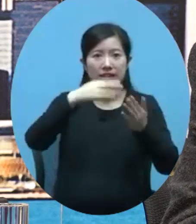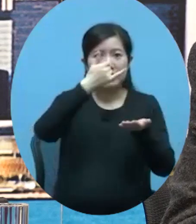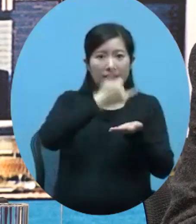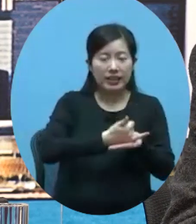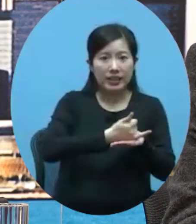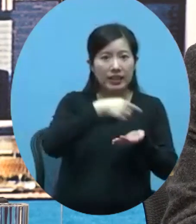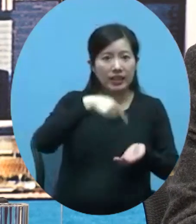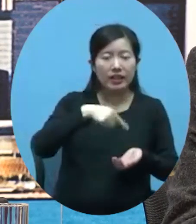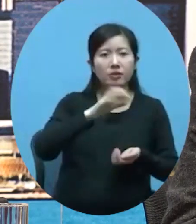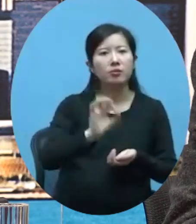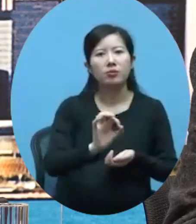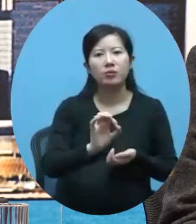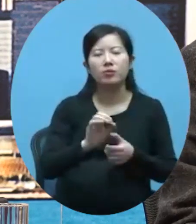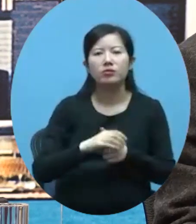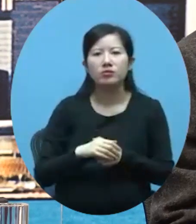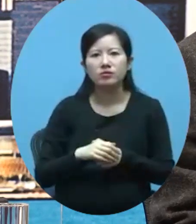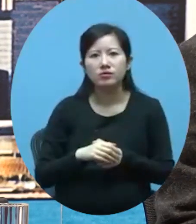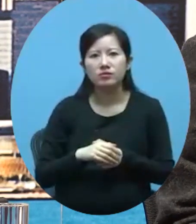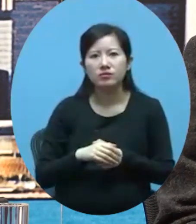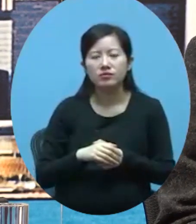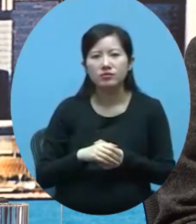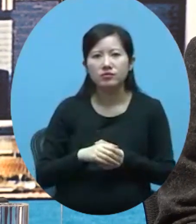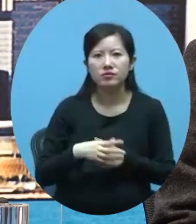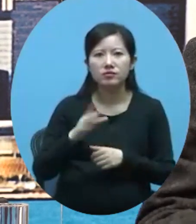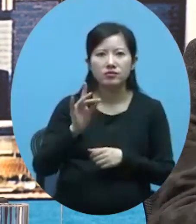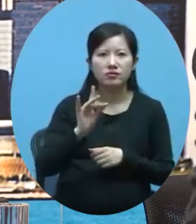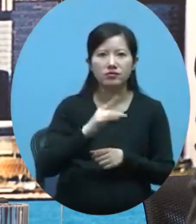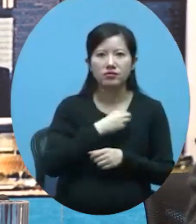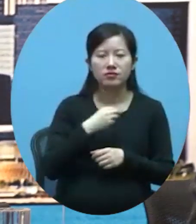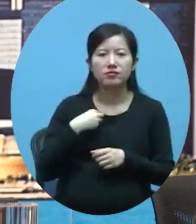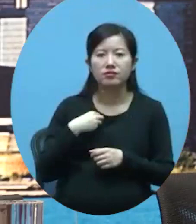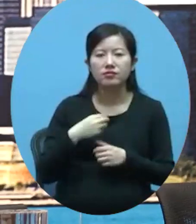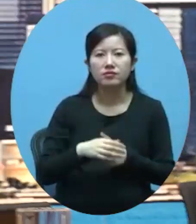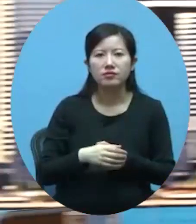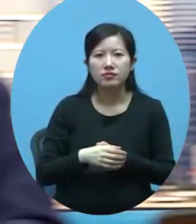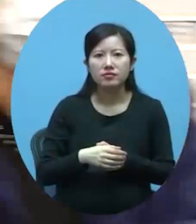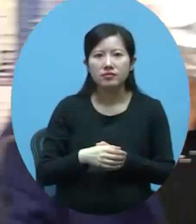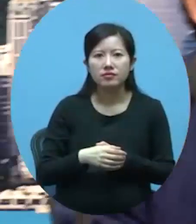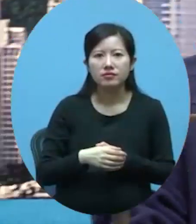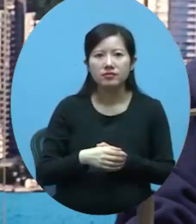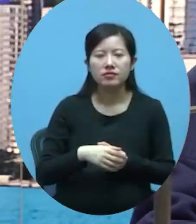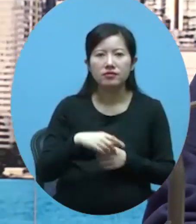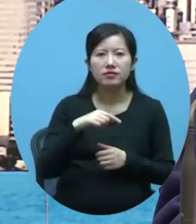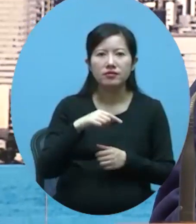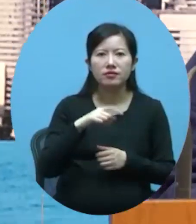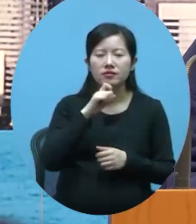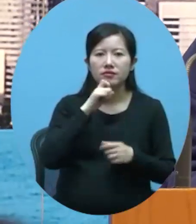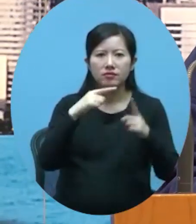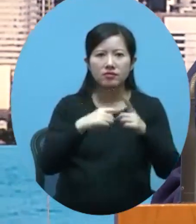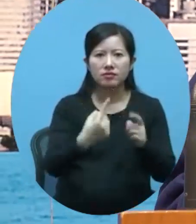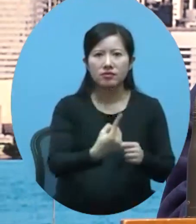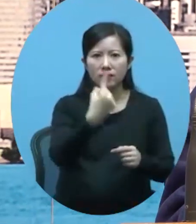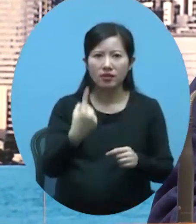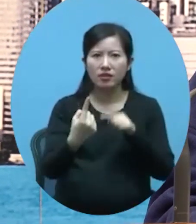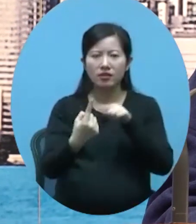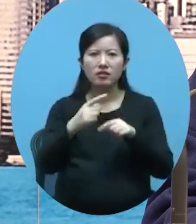这个检疫的工作的麻烦请一下张医生我们当时之前是有一位是曾经试过家